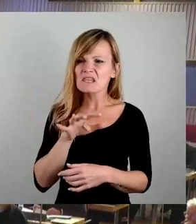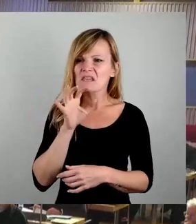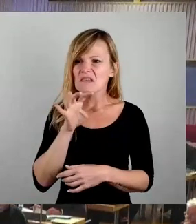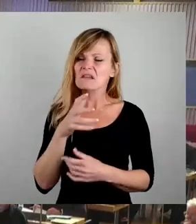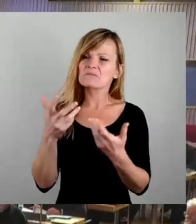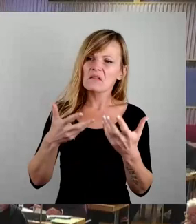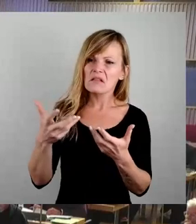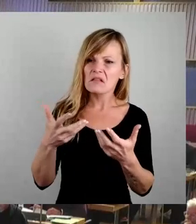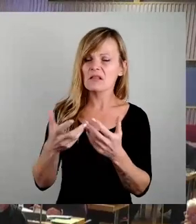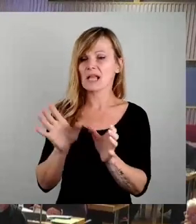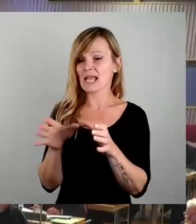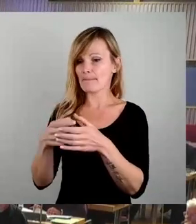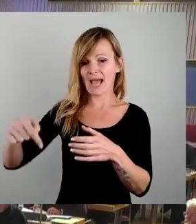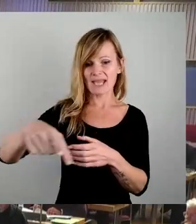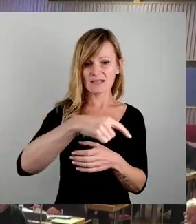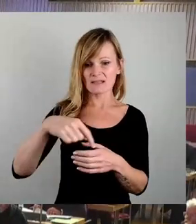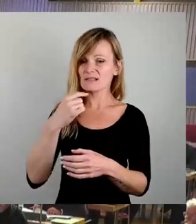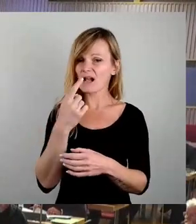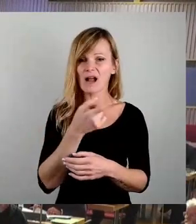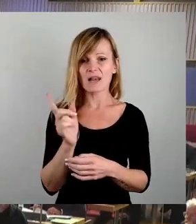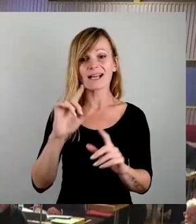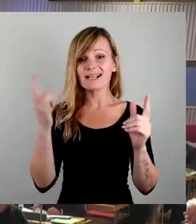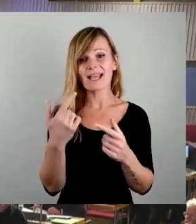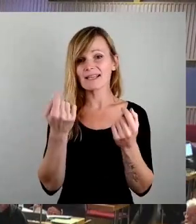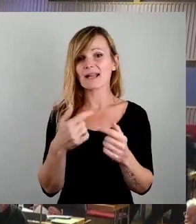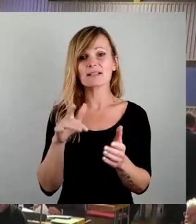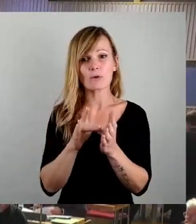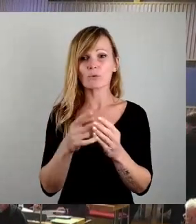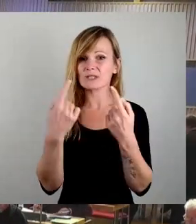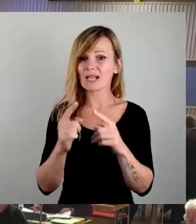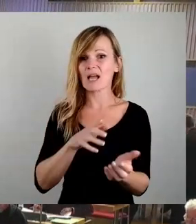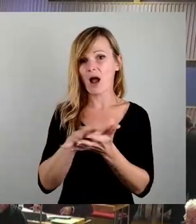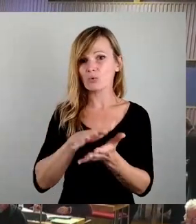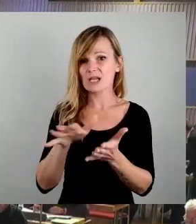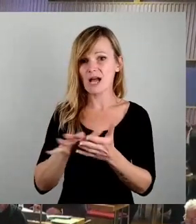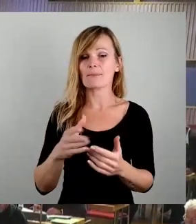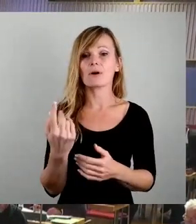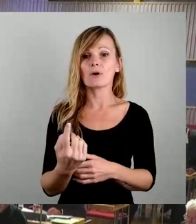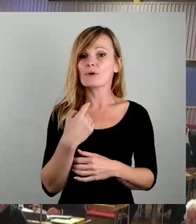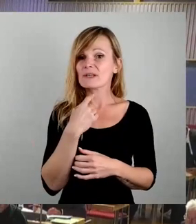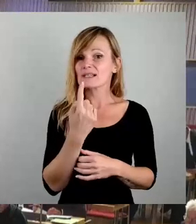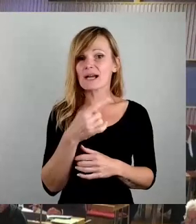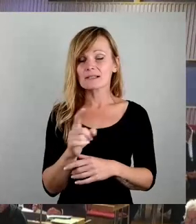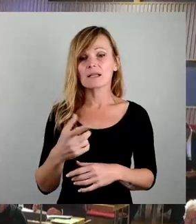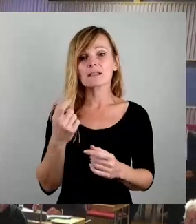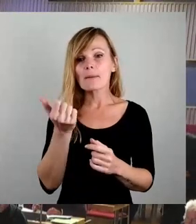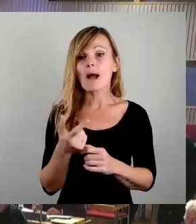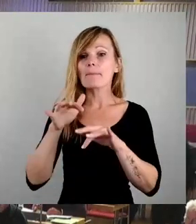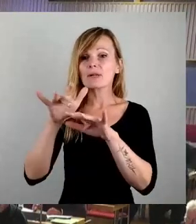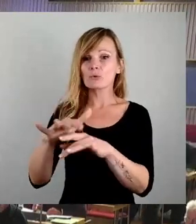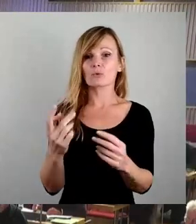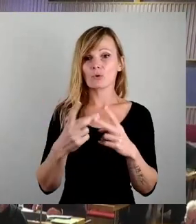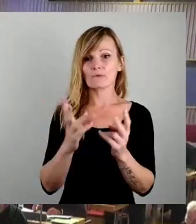der Gemeinden, dass kein Geld da ist aufgrund anderer Ausgaben. Und da reden wir nicht von ein paar Millionen im öffentlichen Nahverkehr.